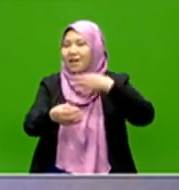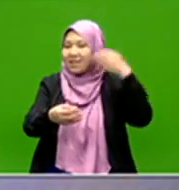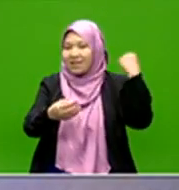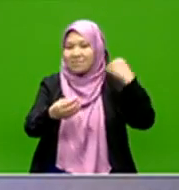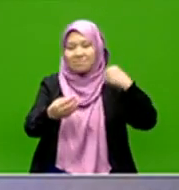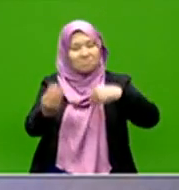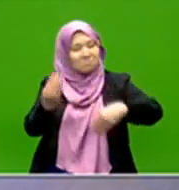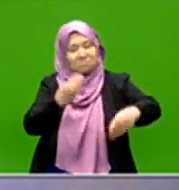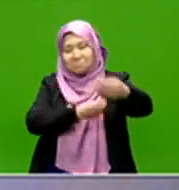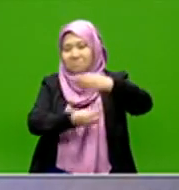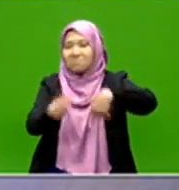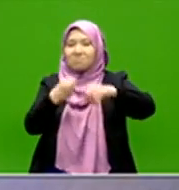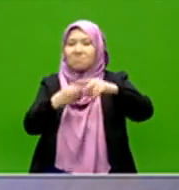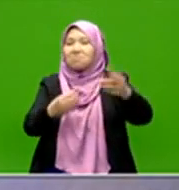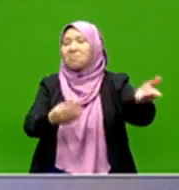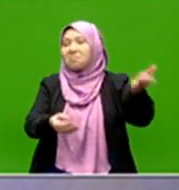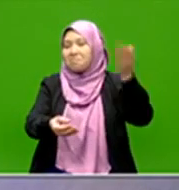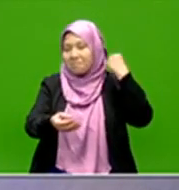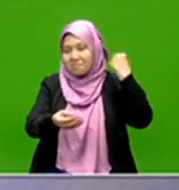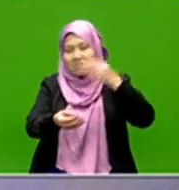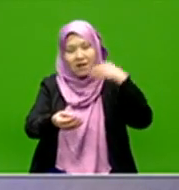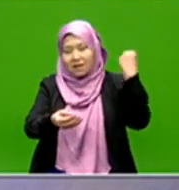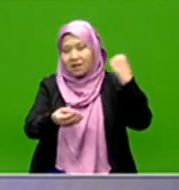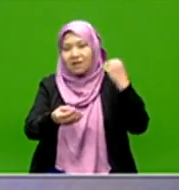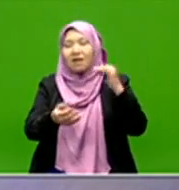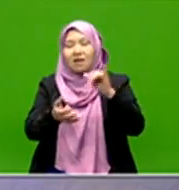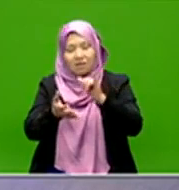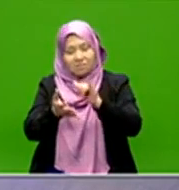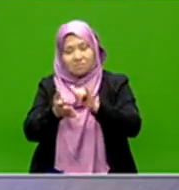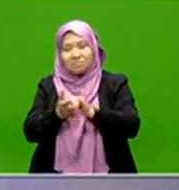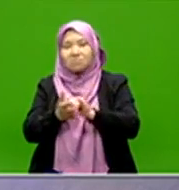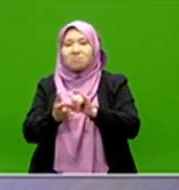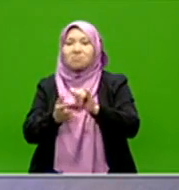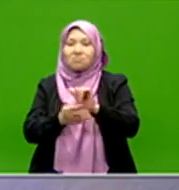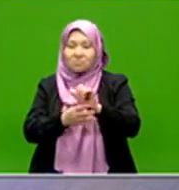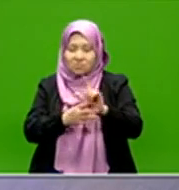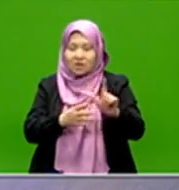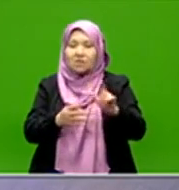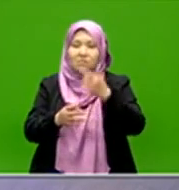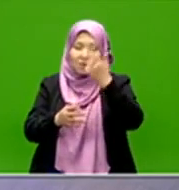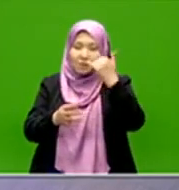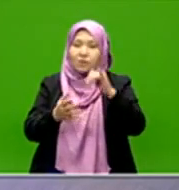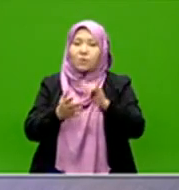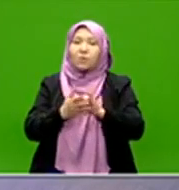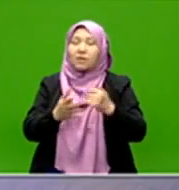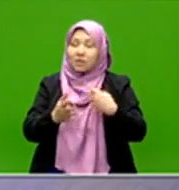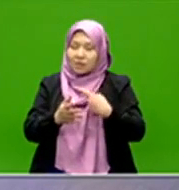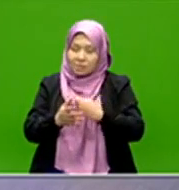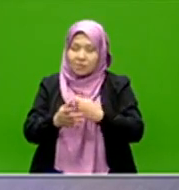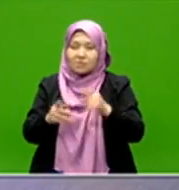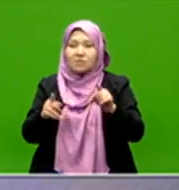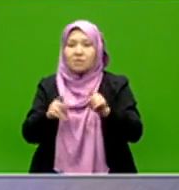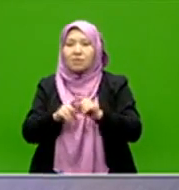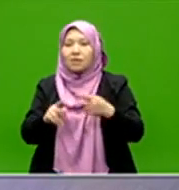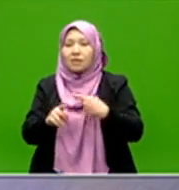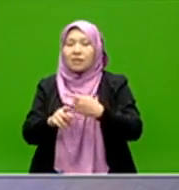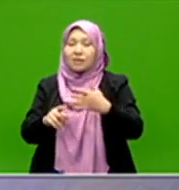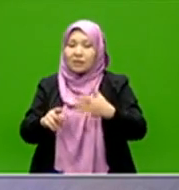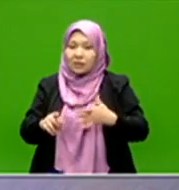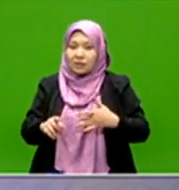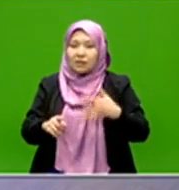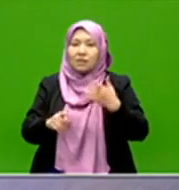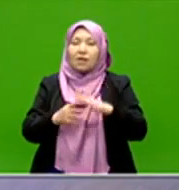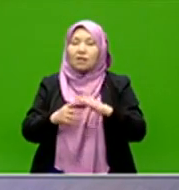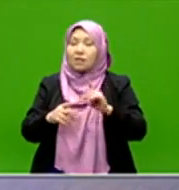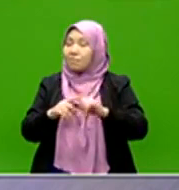tu syarat sebenarnya dengan pengajaran. Ataupun peristiwa. Ya. Tapi kadang ialah kita pergi macam ustaz kata dia, kita rasa macam semua dah tahu.